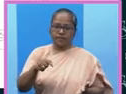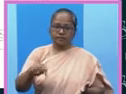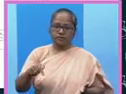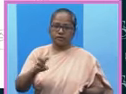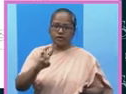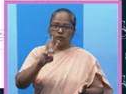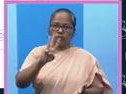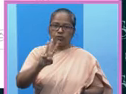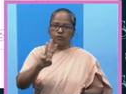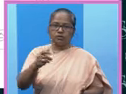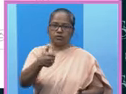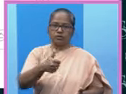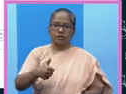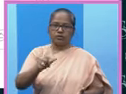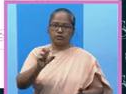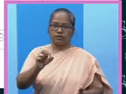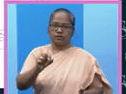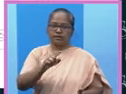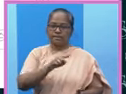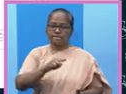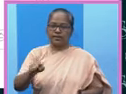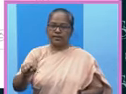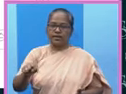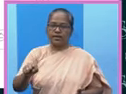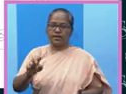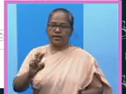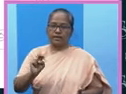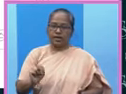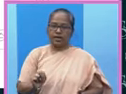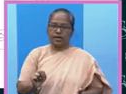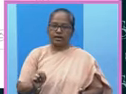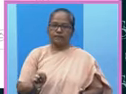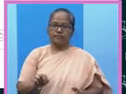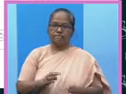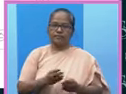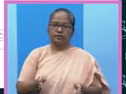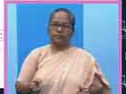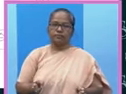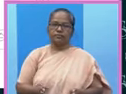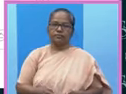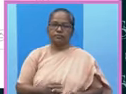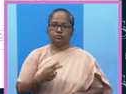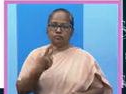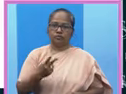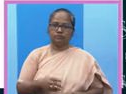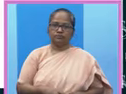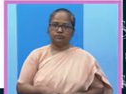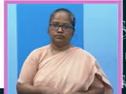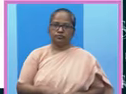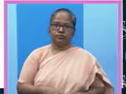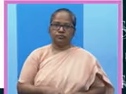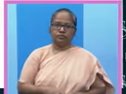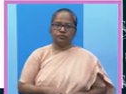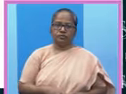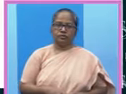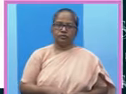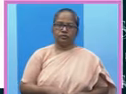செய்யணும், 360 டிகிரியை அந்த n என்ற எண்ணிக்கையால் நீங்கள் பிரிக்க வேண்டி இருக்கும். புரிஞ்சுதா? இப்போ என்ன செய்ய